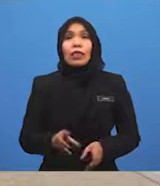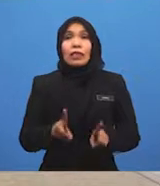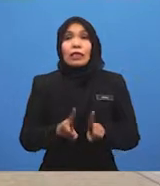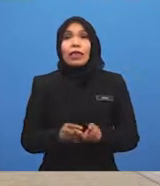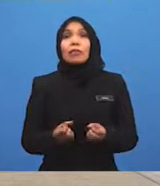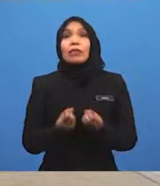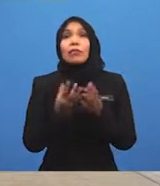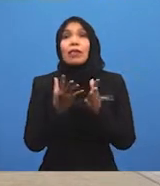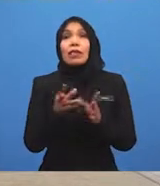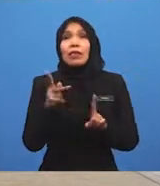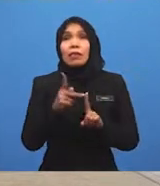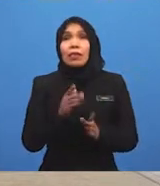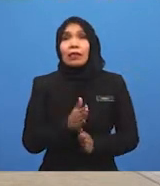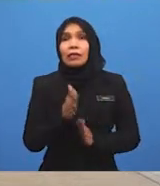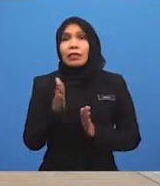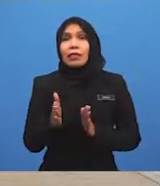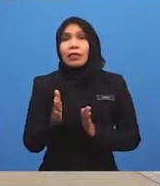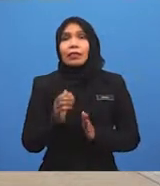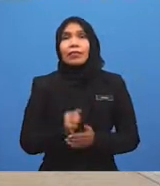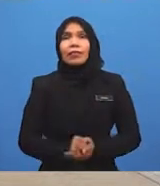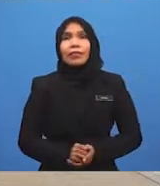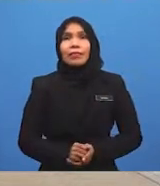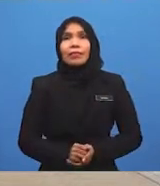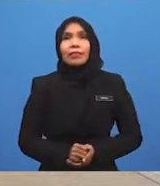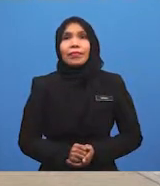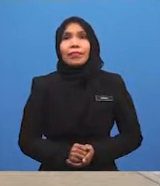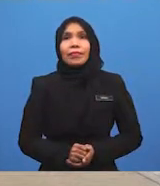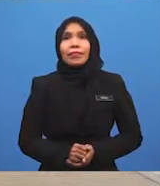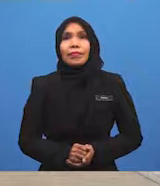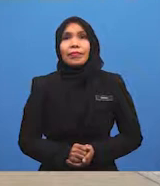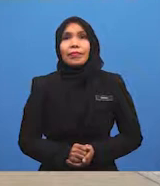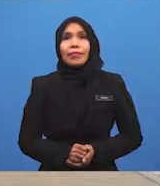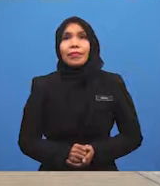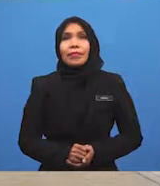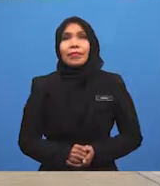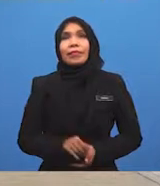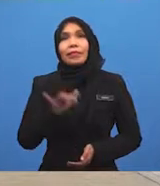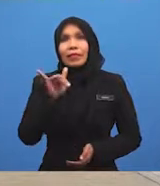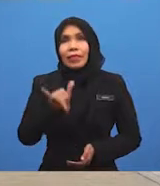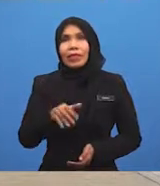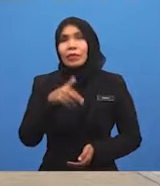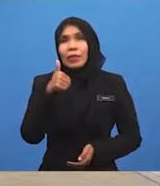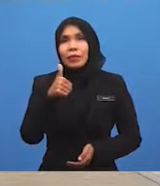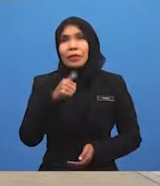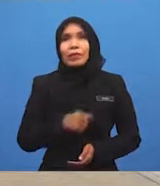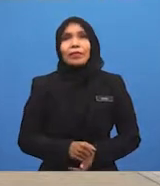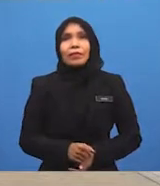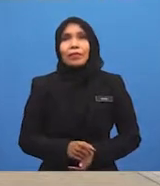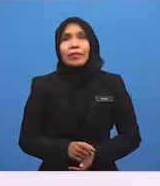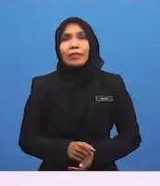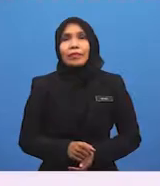murid-murid. Hadatah perhatikan gambar yang Wan tunjukkan tadi? Ya, bagus.